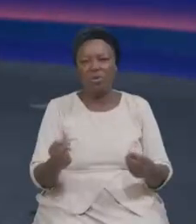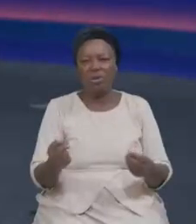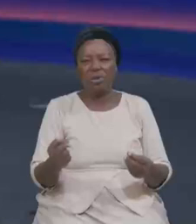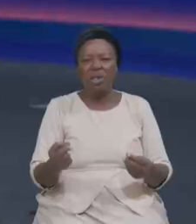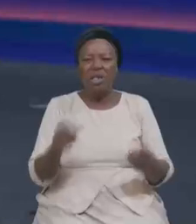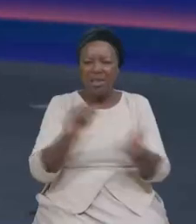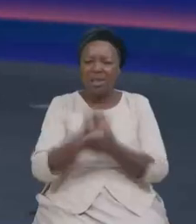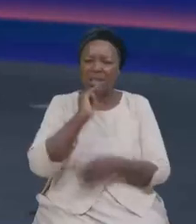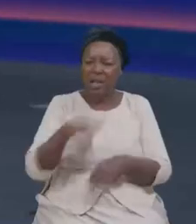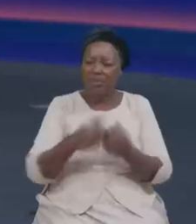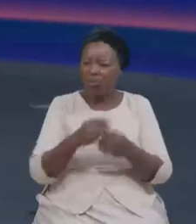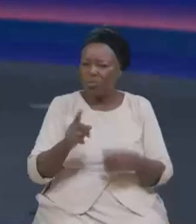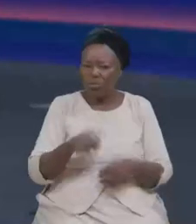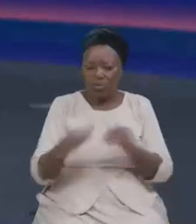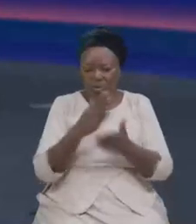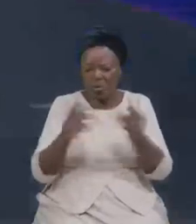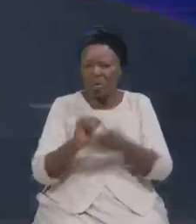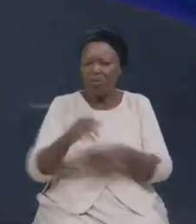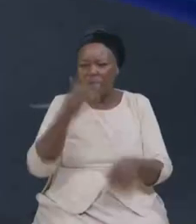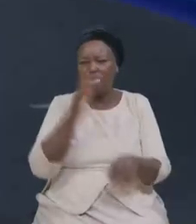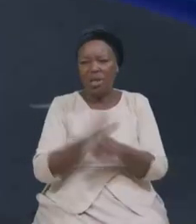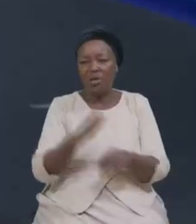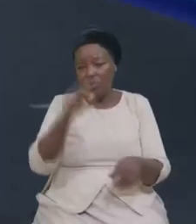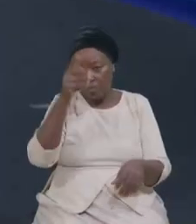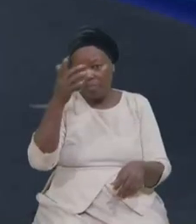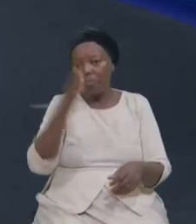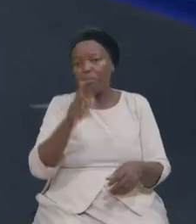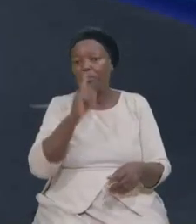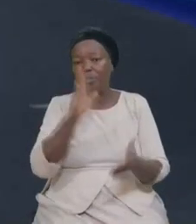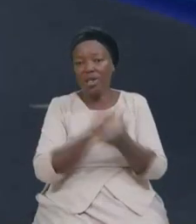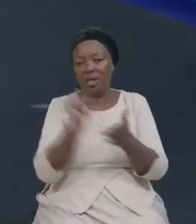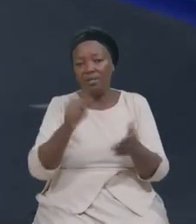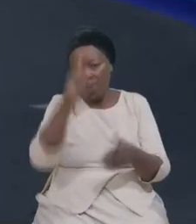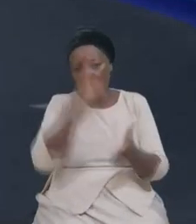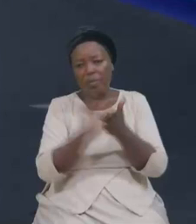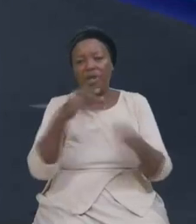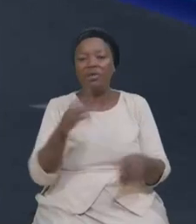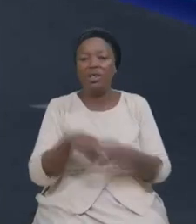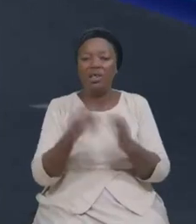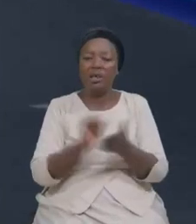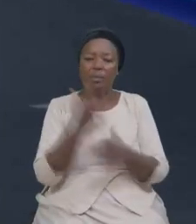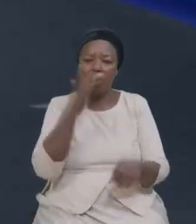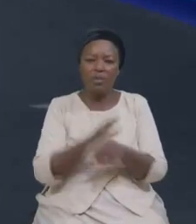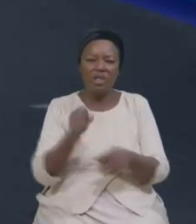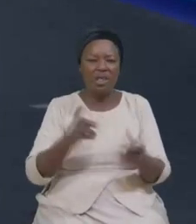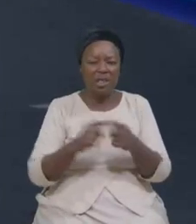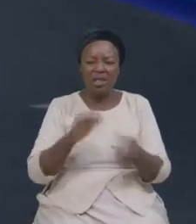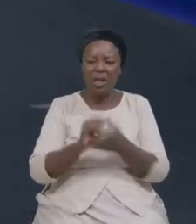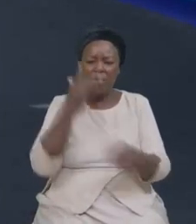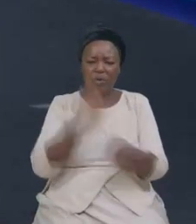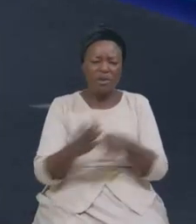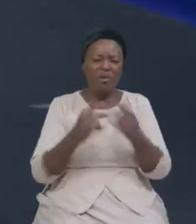croire. Les promesses peuvent sembler vraiment très, très éloignées de l'expérience